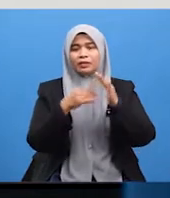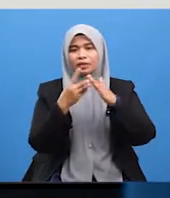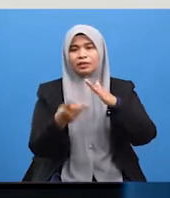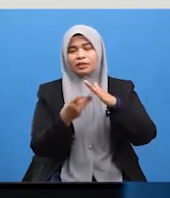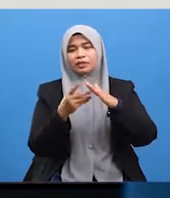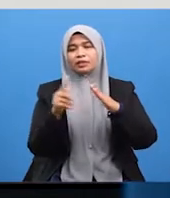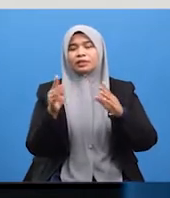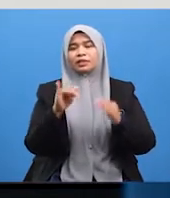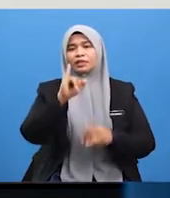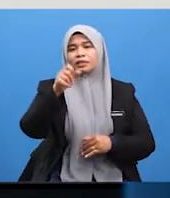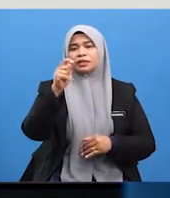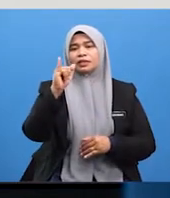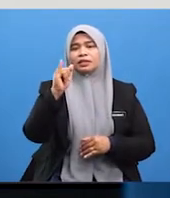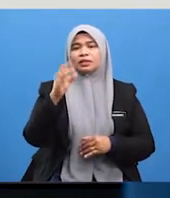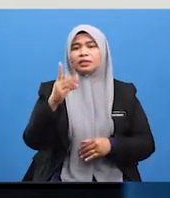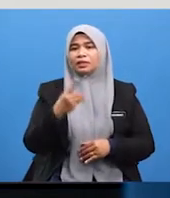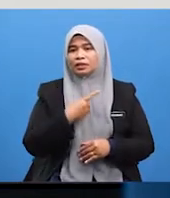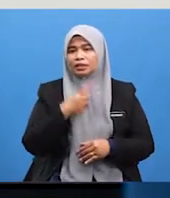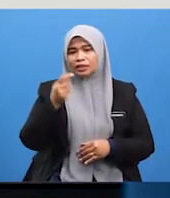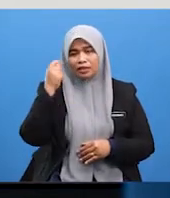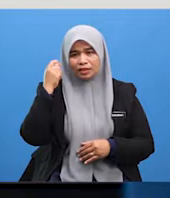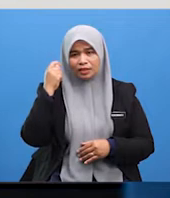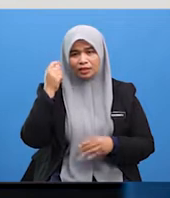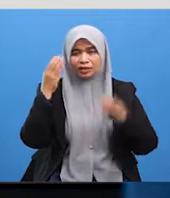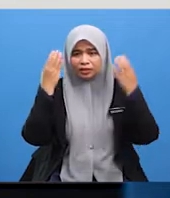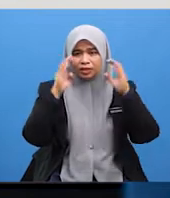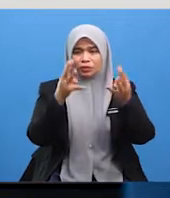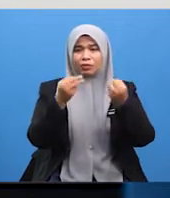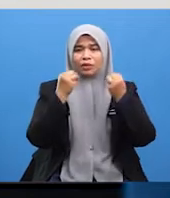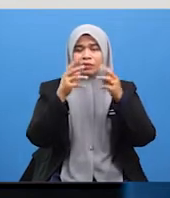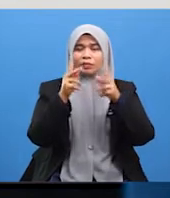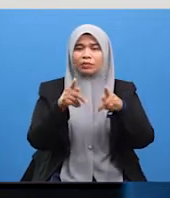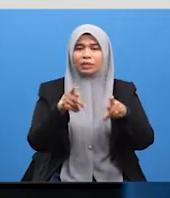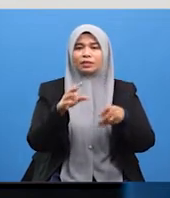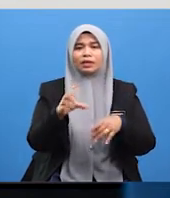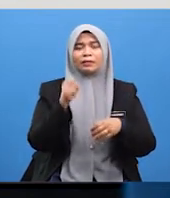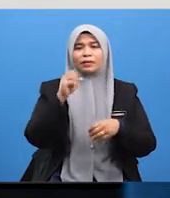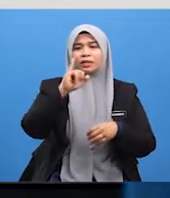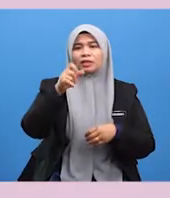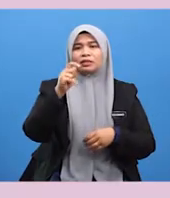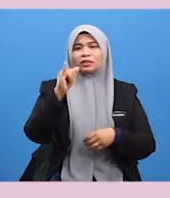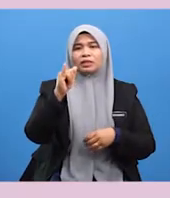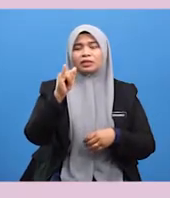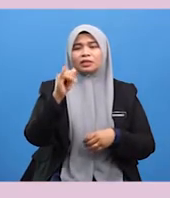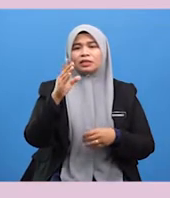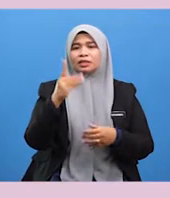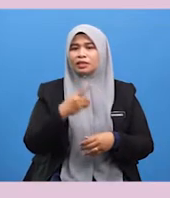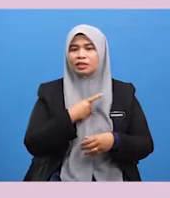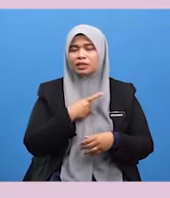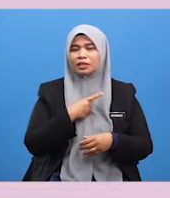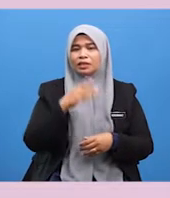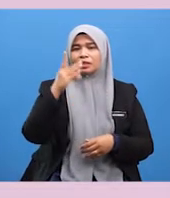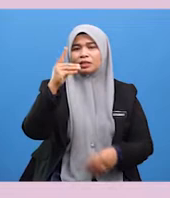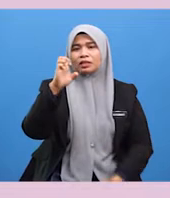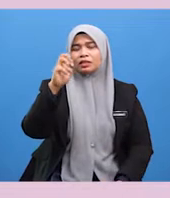Berdasarkan jati diri yang telah dibincangkan tadi, cikgu mahu pelajar mengambil jati diri Demang Lebar